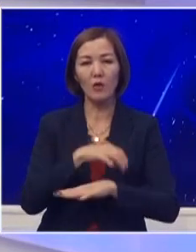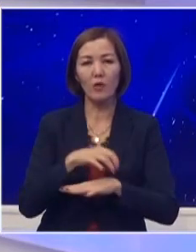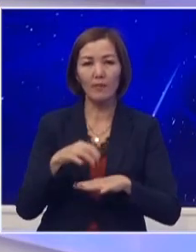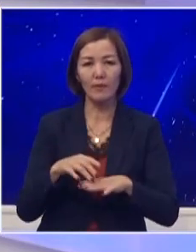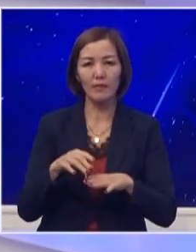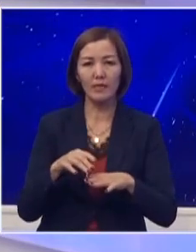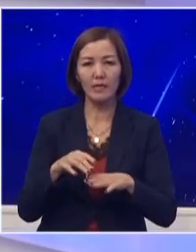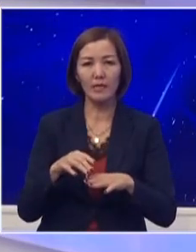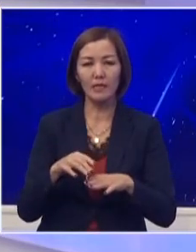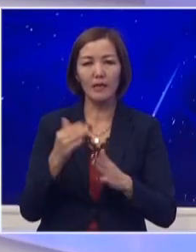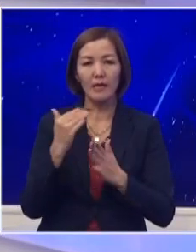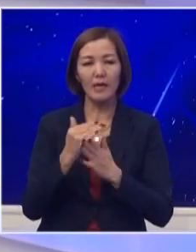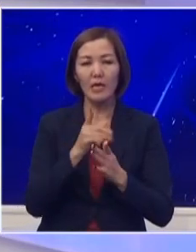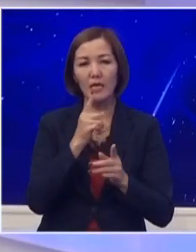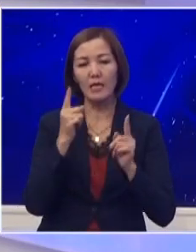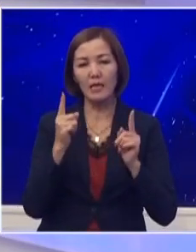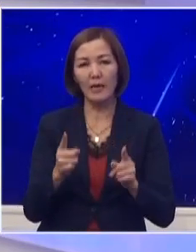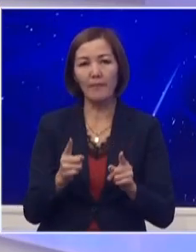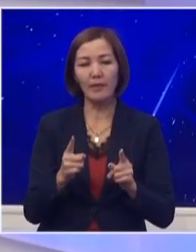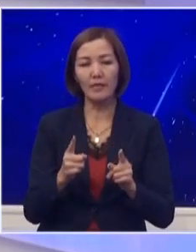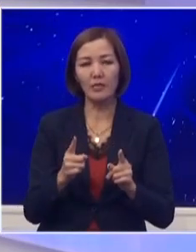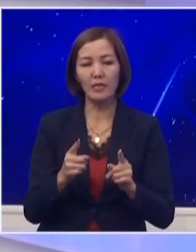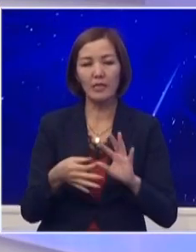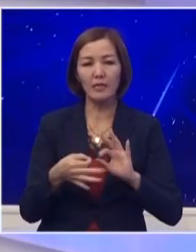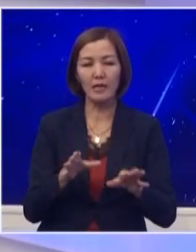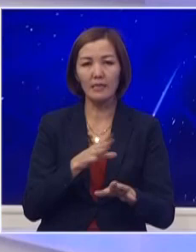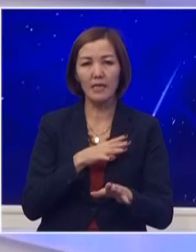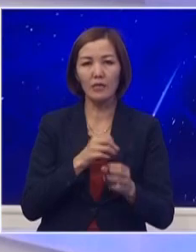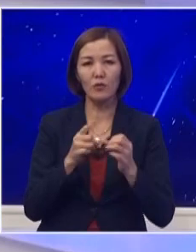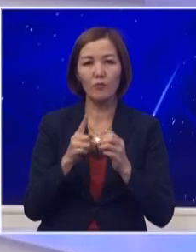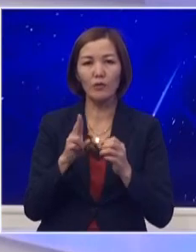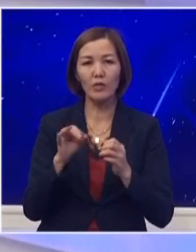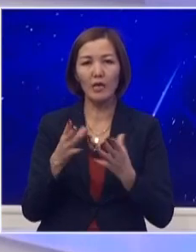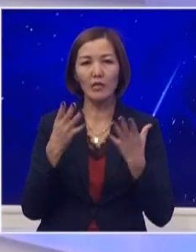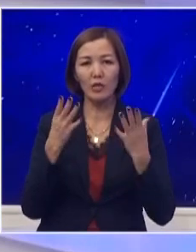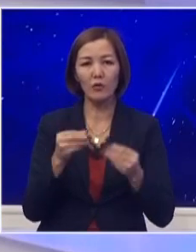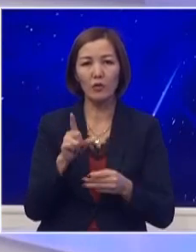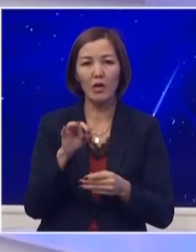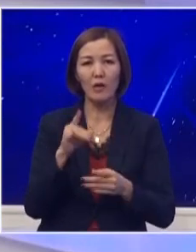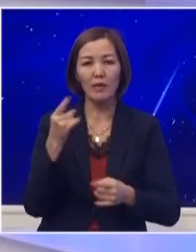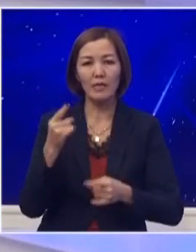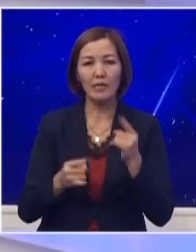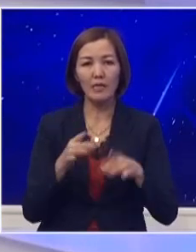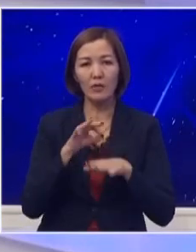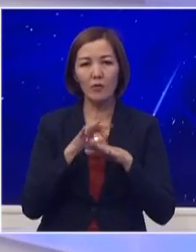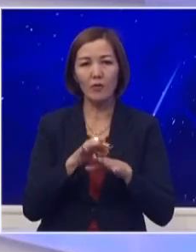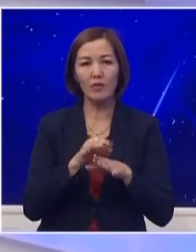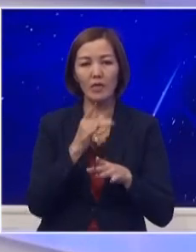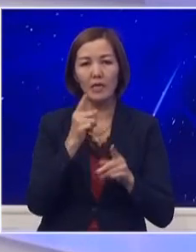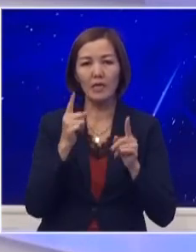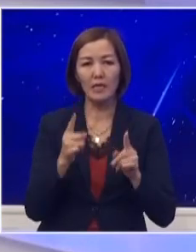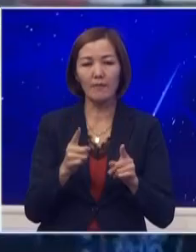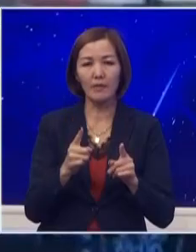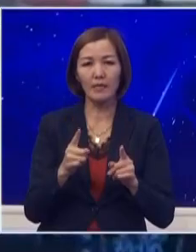регламентімен қатысушылар тізімі нақтыланды. Телевизиялық пікірсайыс 11 қараша күні Хабар арнасының эфирінде өтеді. Регламентке сәйкес